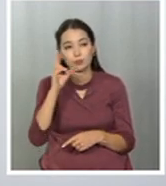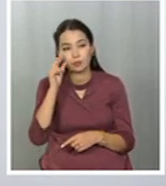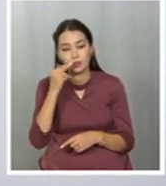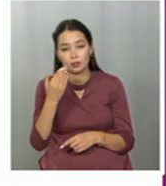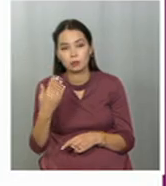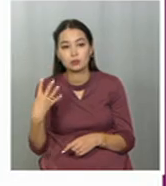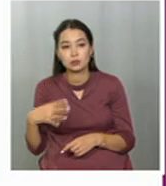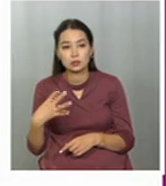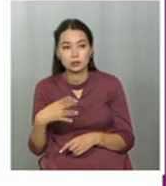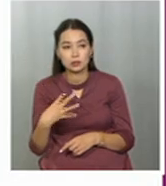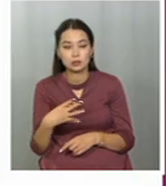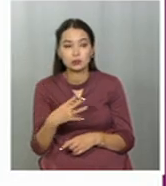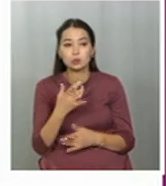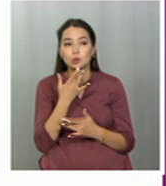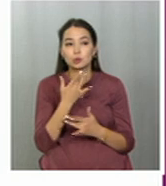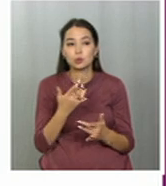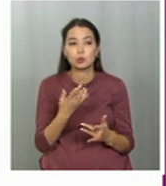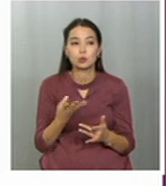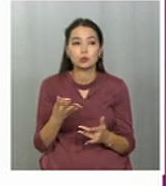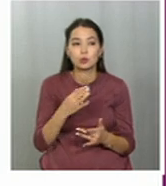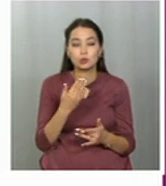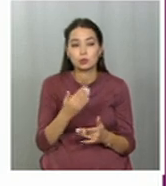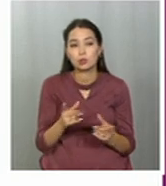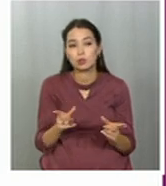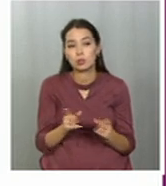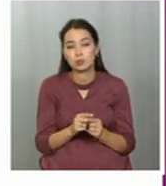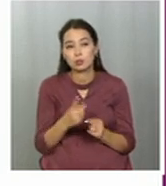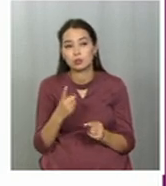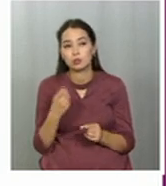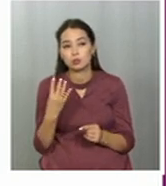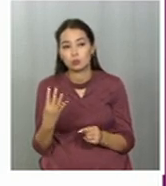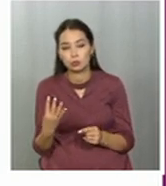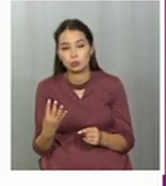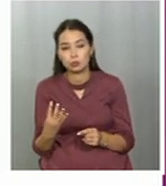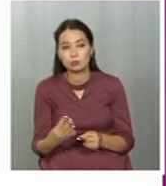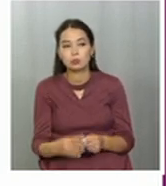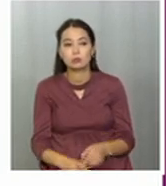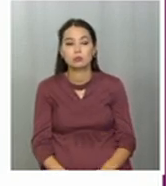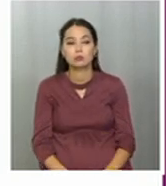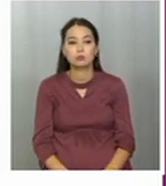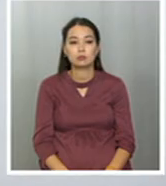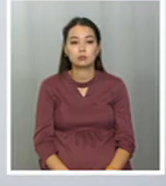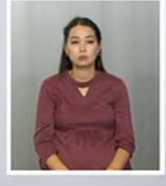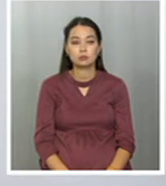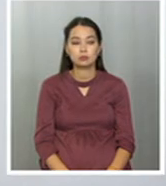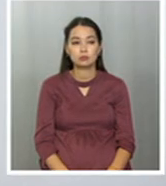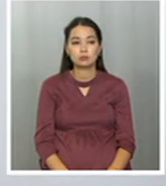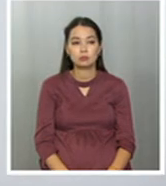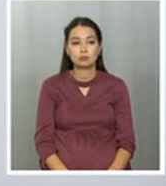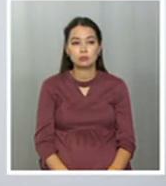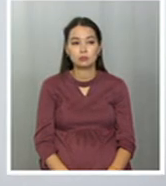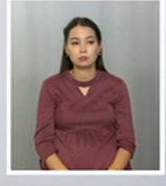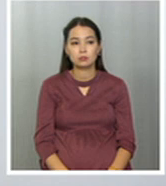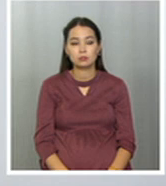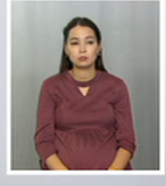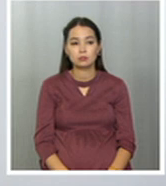40, соңғы 4 мүшенің қосындысы 104. Осы жүйені енді біріне бірін қосатын